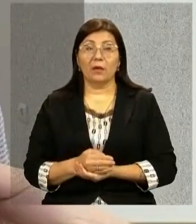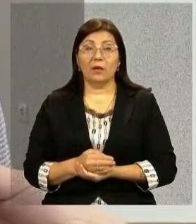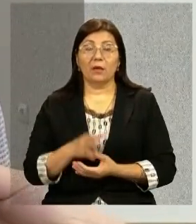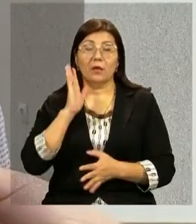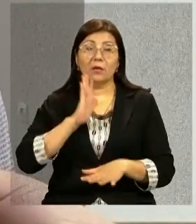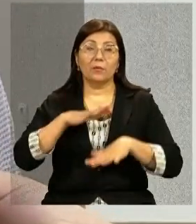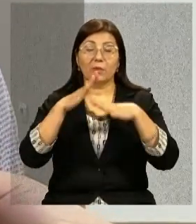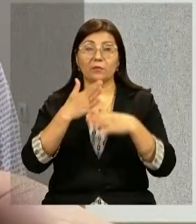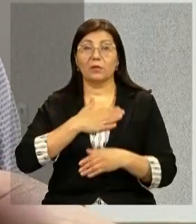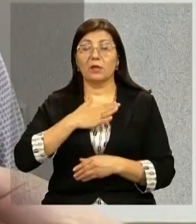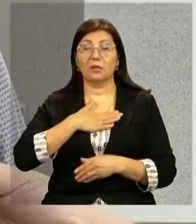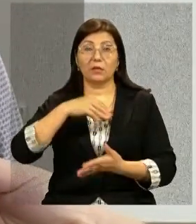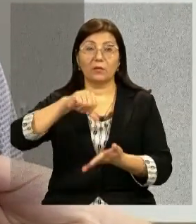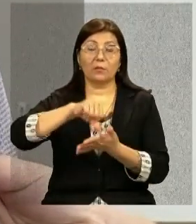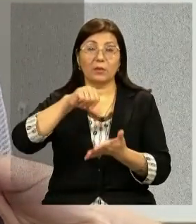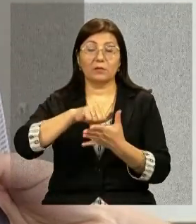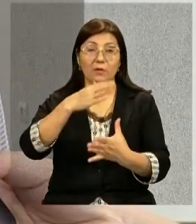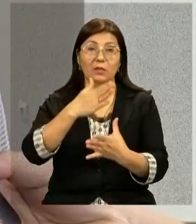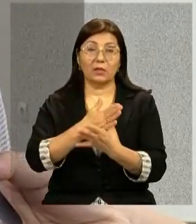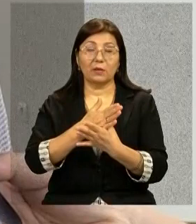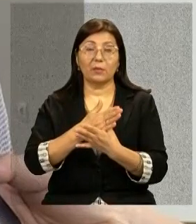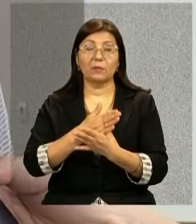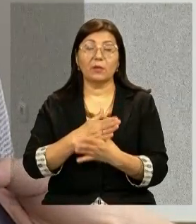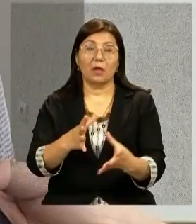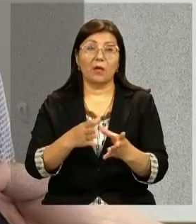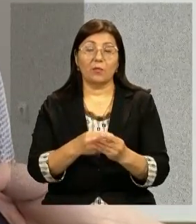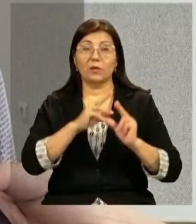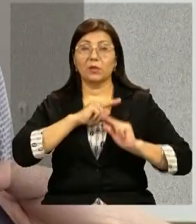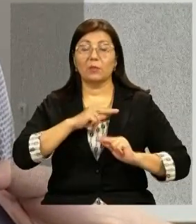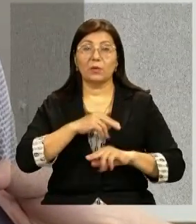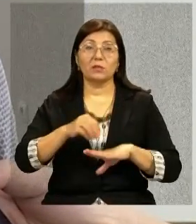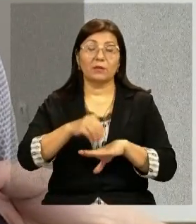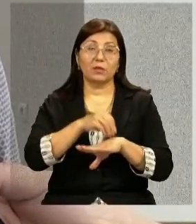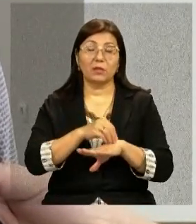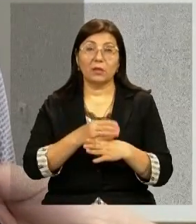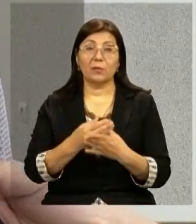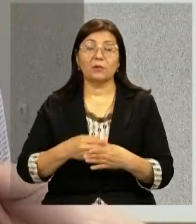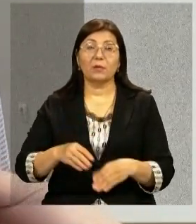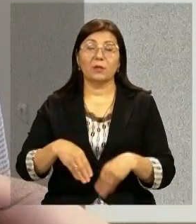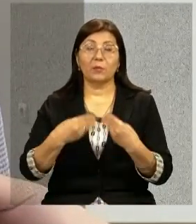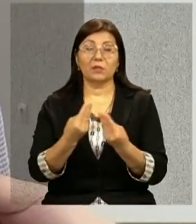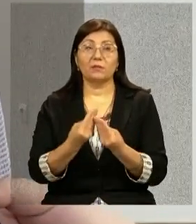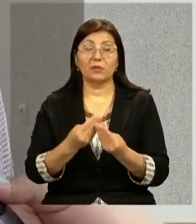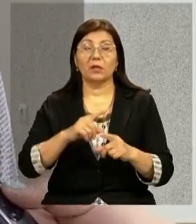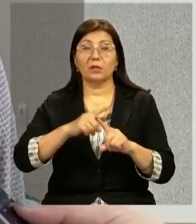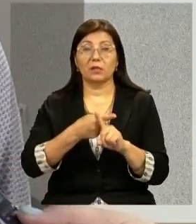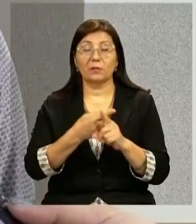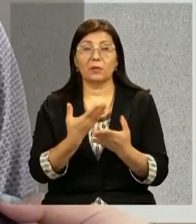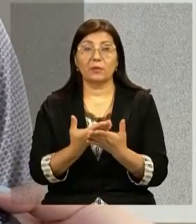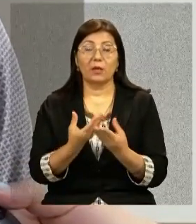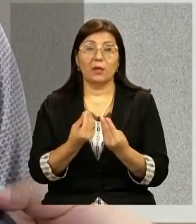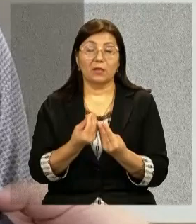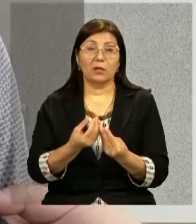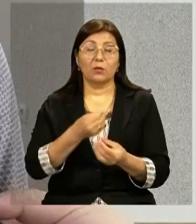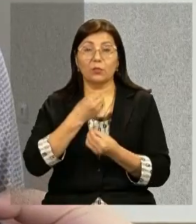паводка активно взаимодействует с городскими и с областными властями. Мы выделяем технику для ликвидации последствий паводков. Также